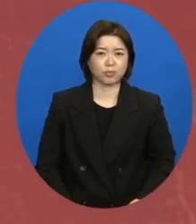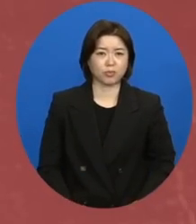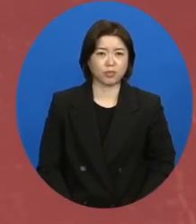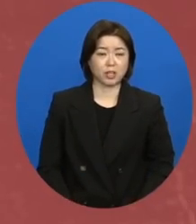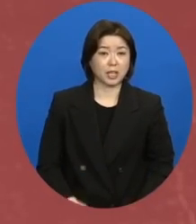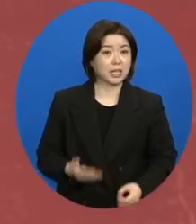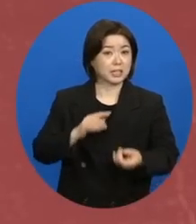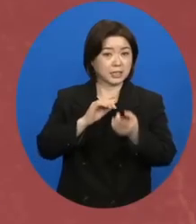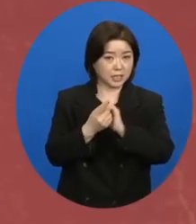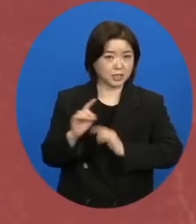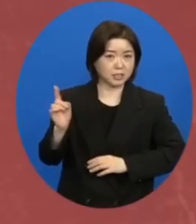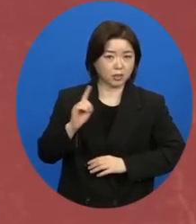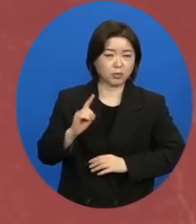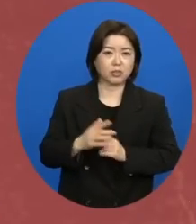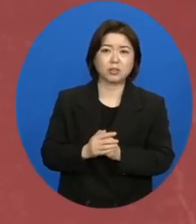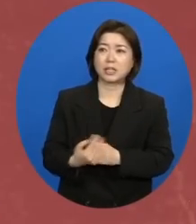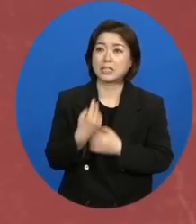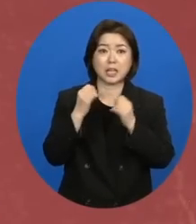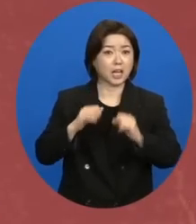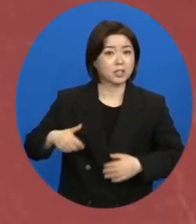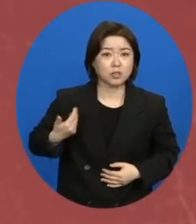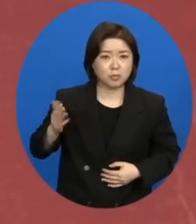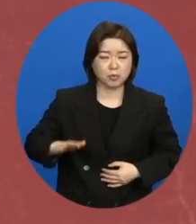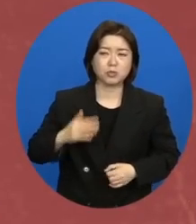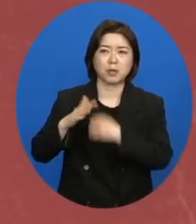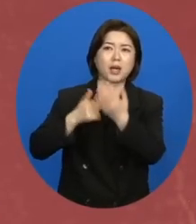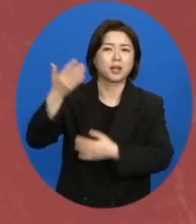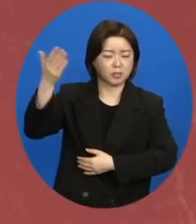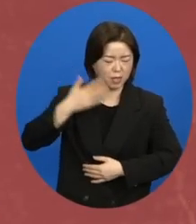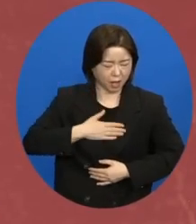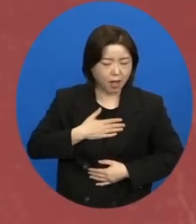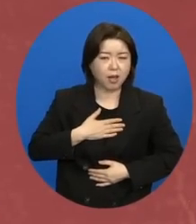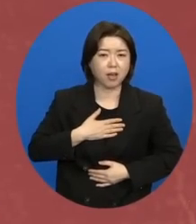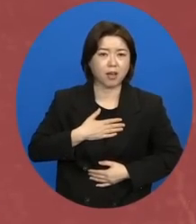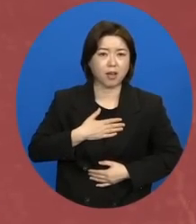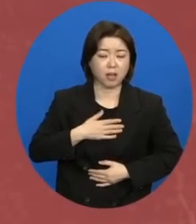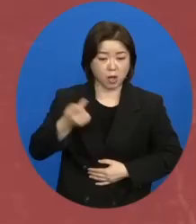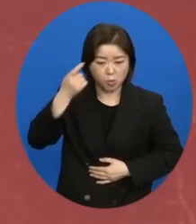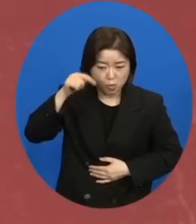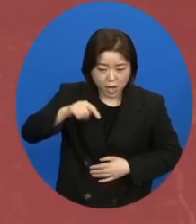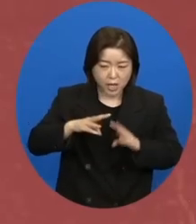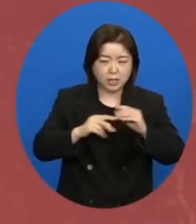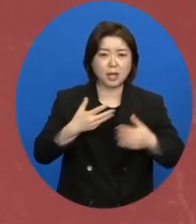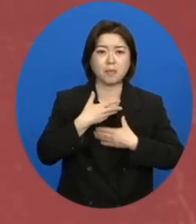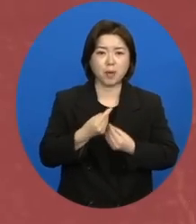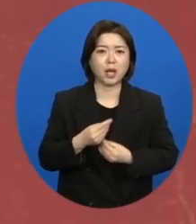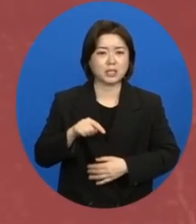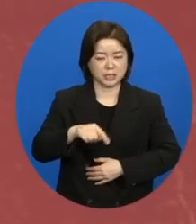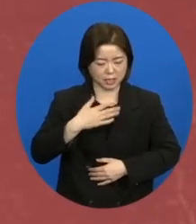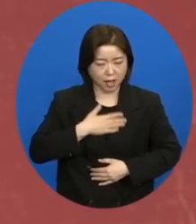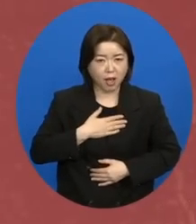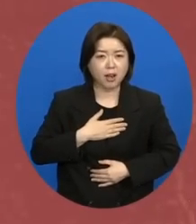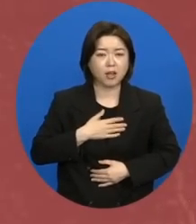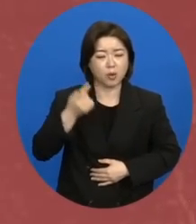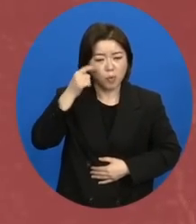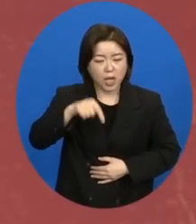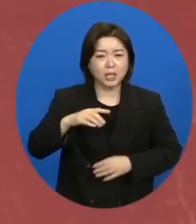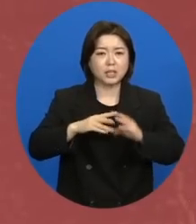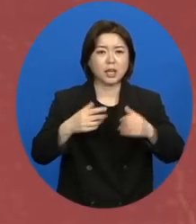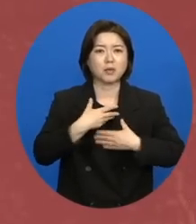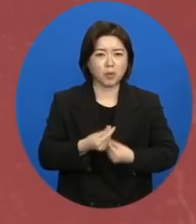그 대신 어떻게 살았는지 모르지만 하나님은 아시지. 왜 이 땅이 평안한지. 이 땅이 평안한지.